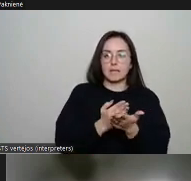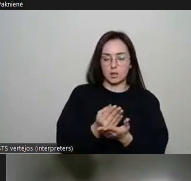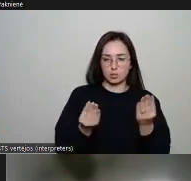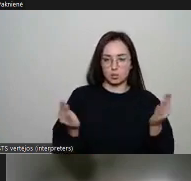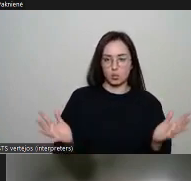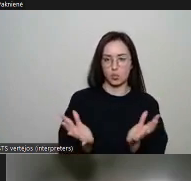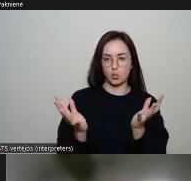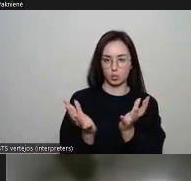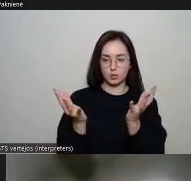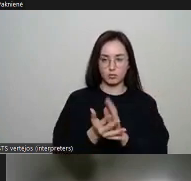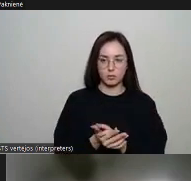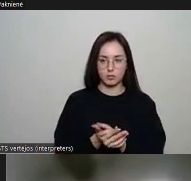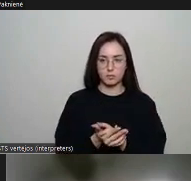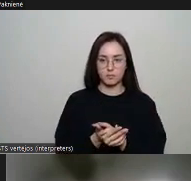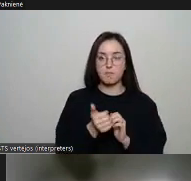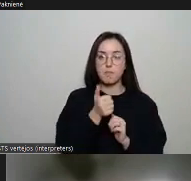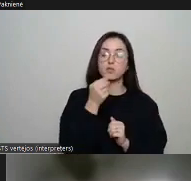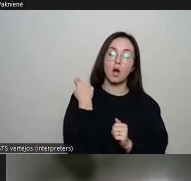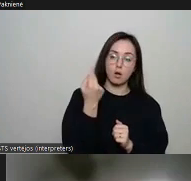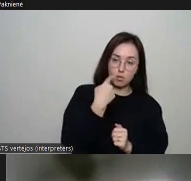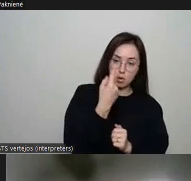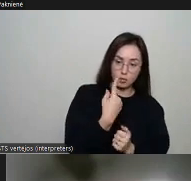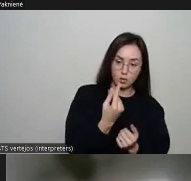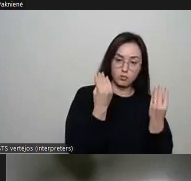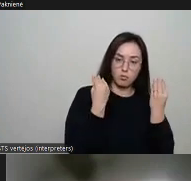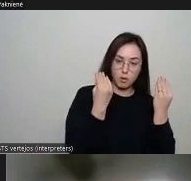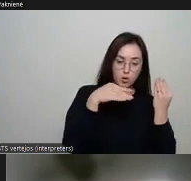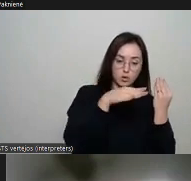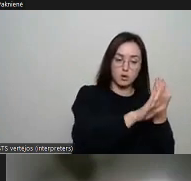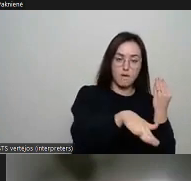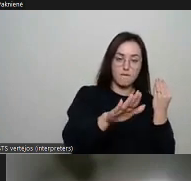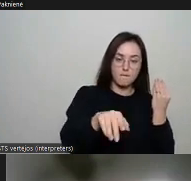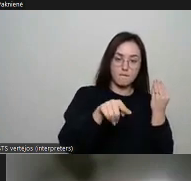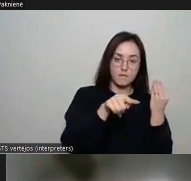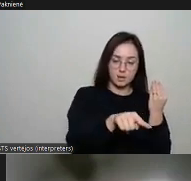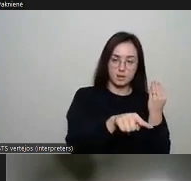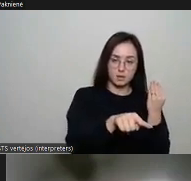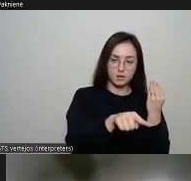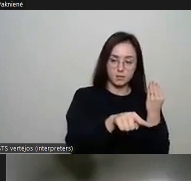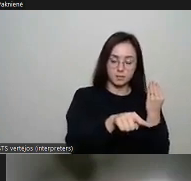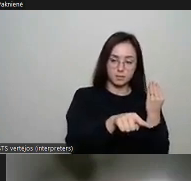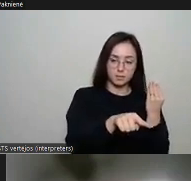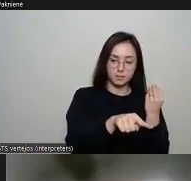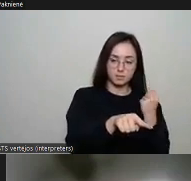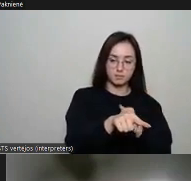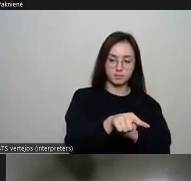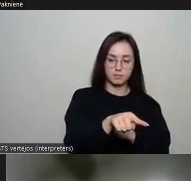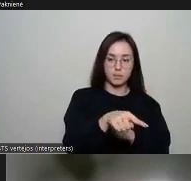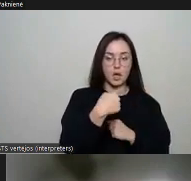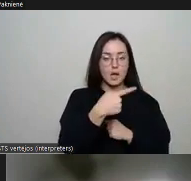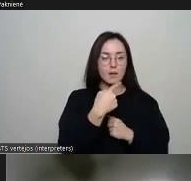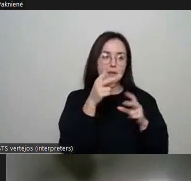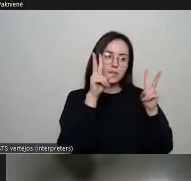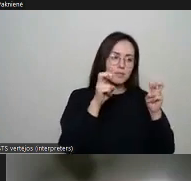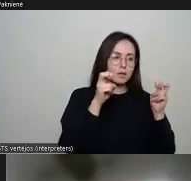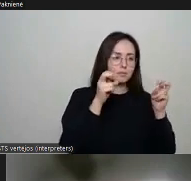Sakykime, anglų kalbos pamokose mokiniai iš tikrųjų kalba daug